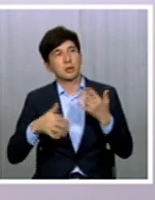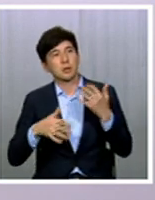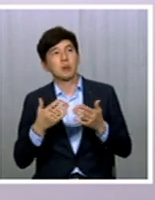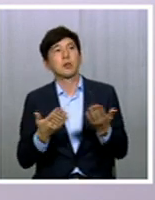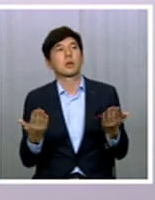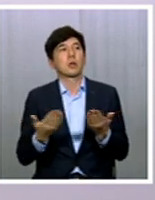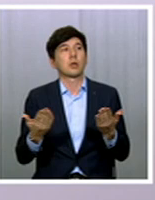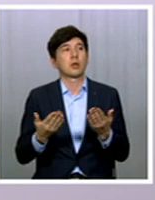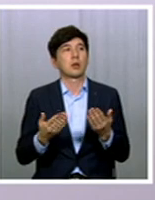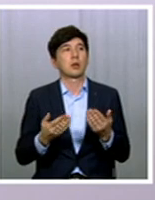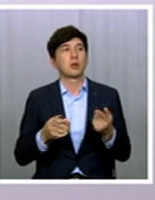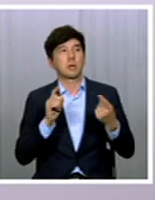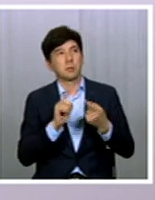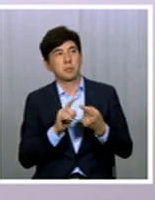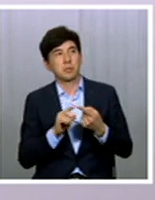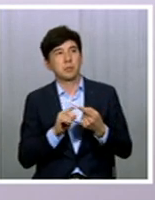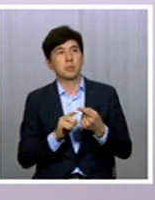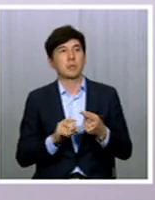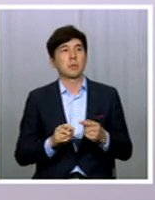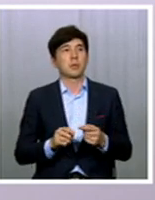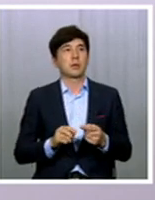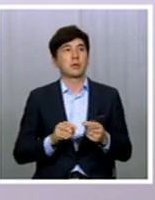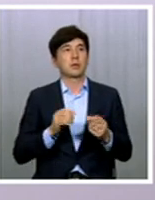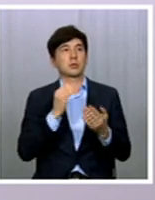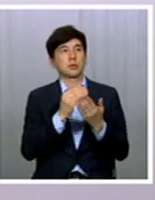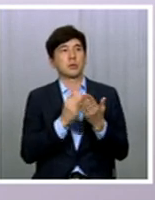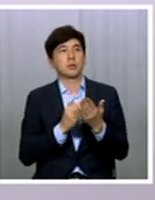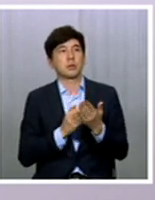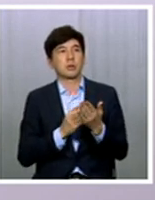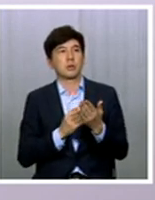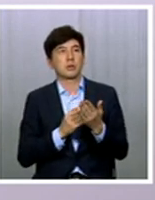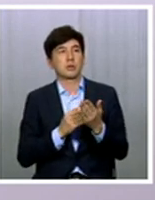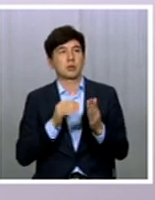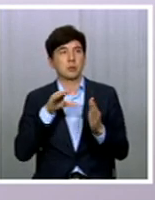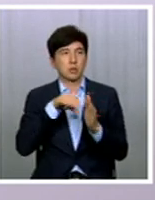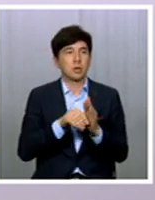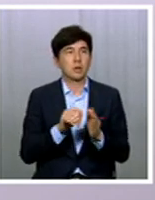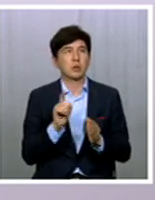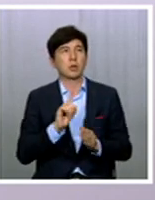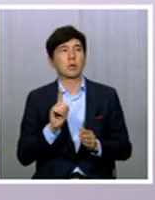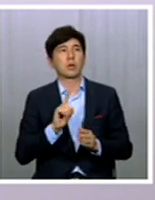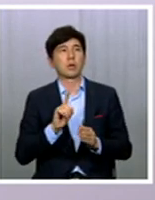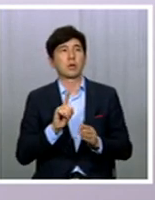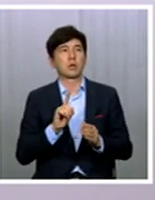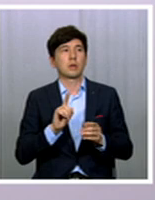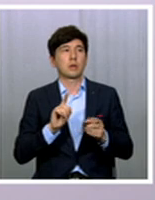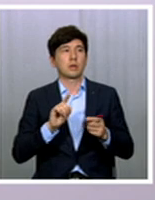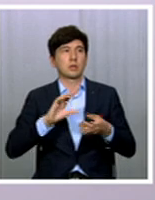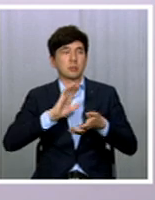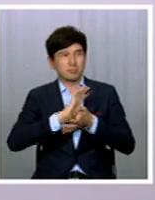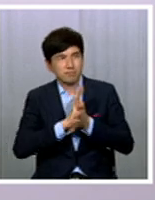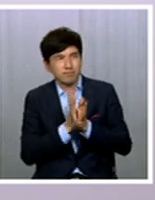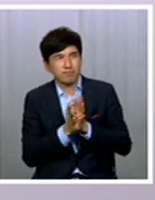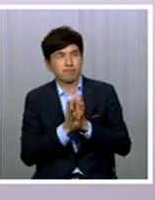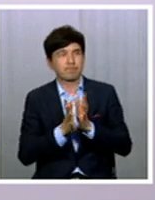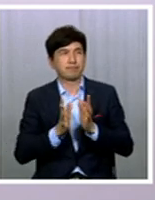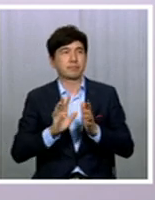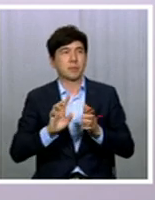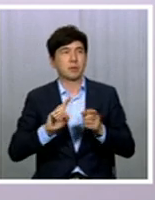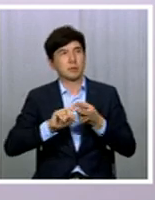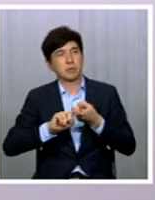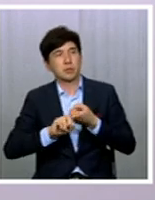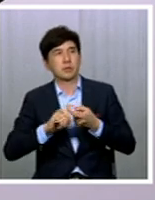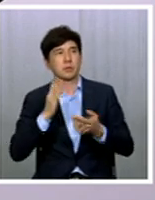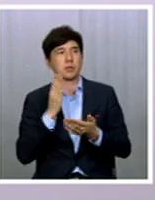жүйелілік белгісіне нақты анықтама беретін болсақ, өзара тығыз байланысты болатын компаниялар, құралдар